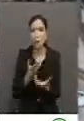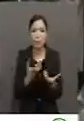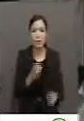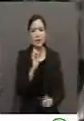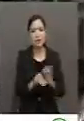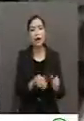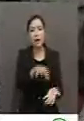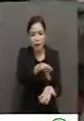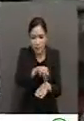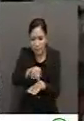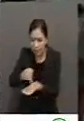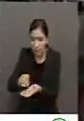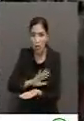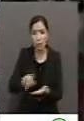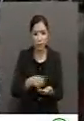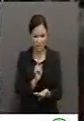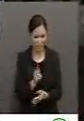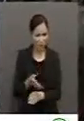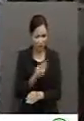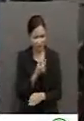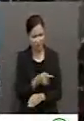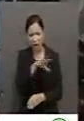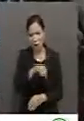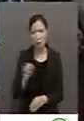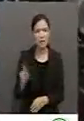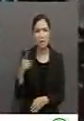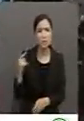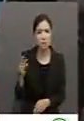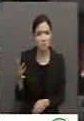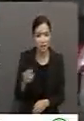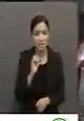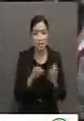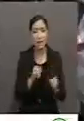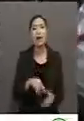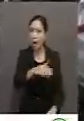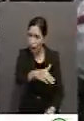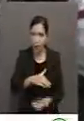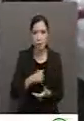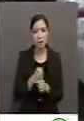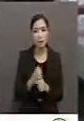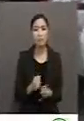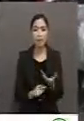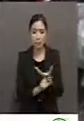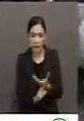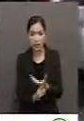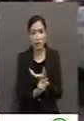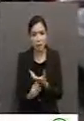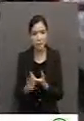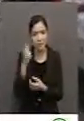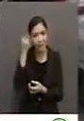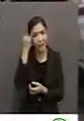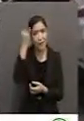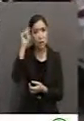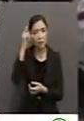าทุกชิ้นส่วนที่ถูกมองว่าไม่สามารถนำกลับมาใช้ประโยชน์ได้นั้นนอกจากจะนำไปชั่งกิโลขายก็เลยคิด